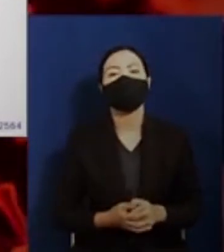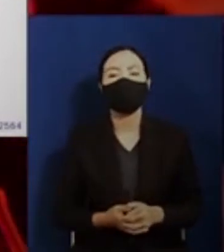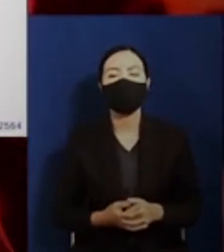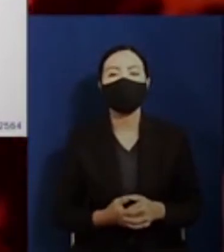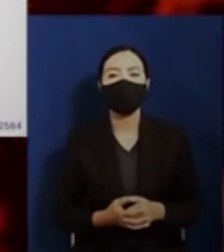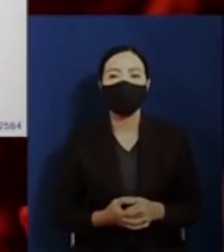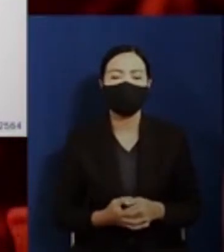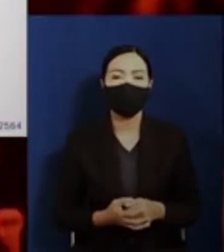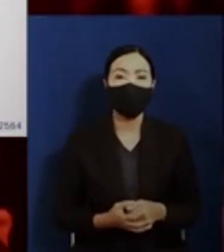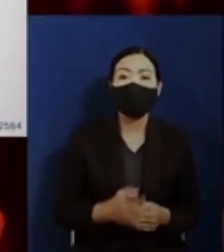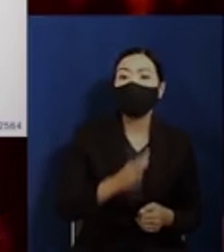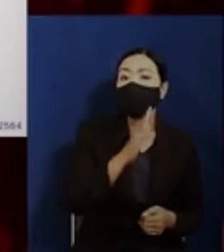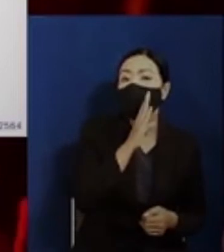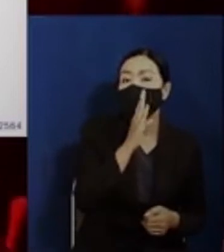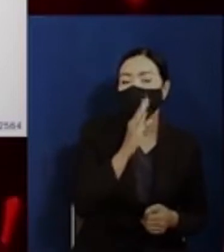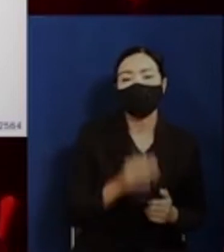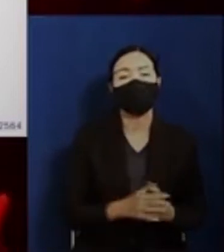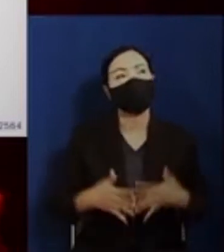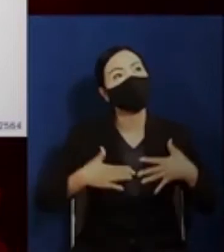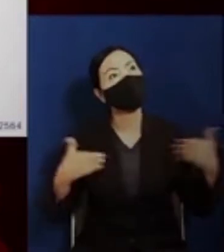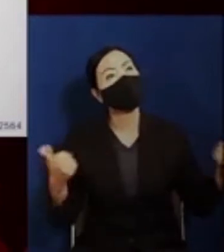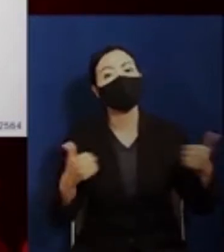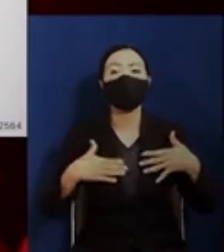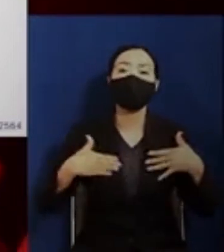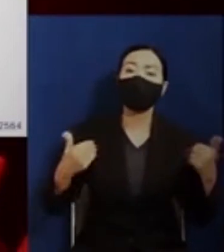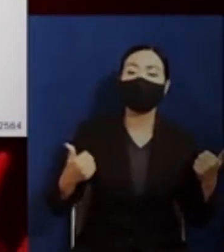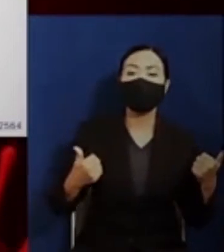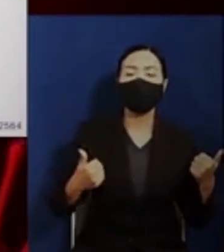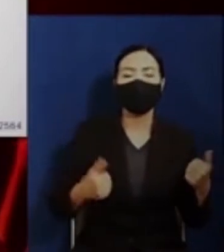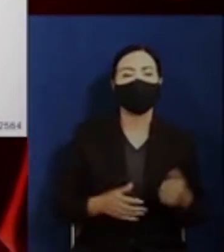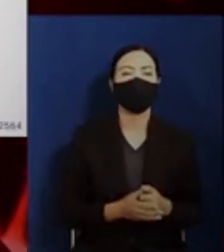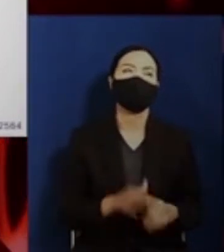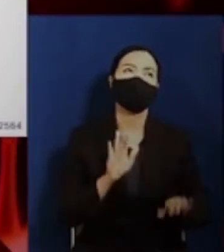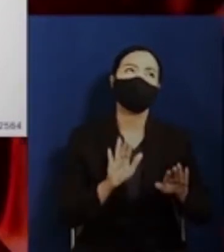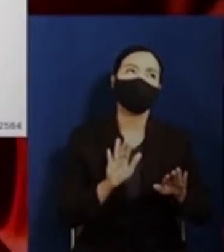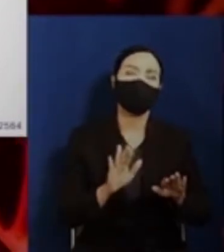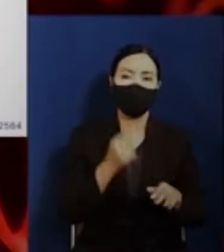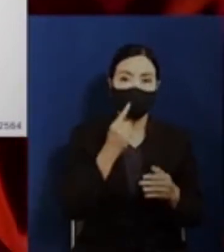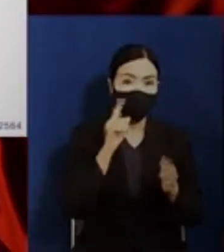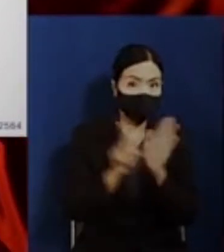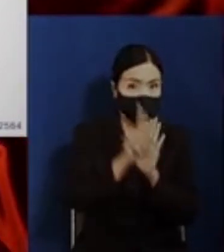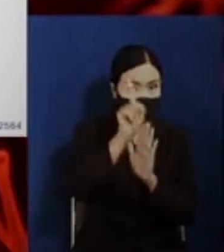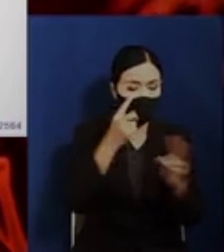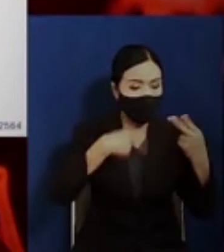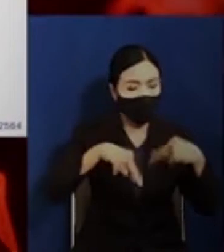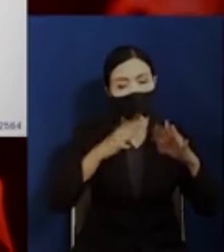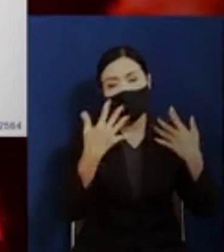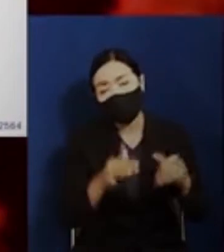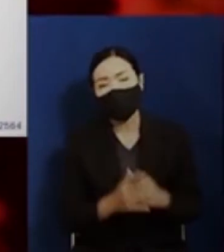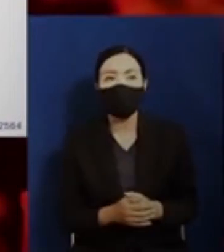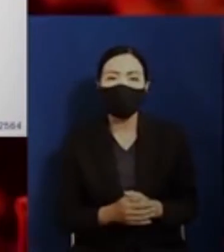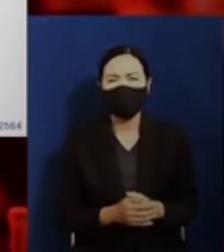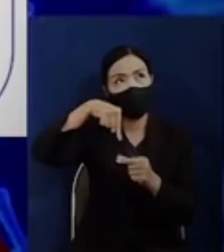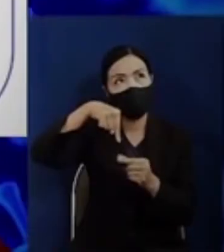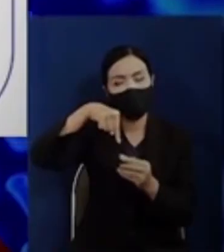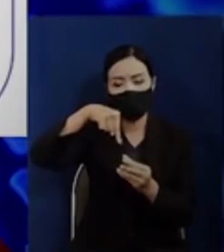าถ้ายังไม่มีอาการใดๆยังสบายดีอยู่เนี่ยนะครับก็ให้ตรวจซ้ำในประมาณ 3-5 วันนะครับแต่ถ้าท่านมีอาการก็ตรวจซ้ำได้เลย